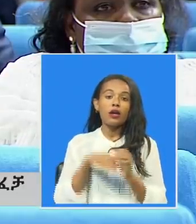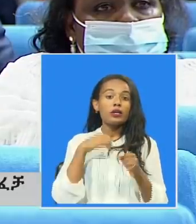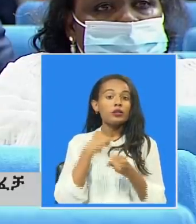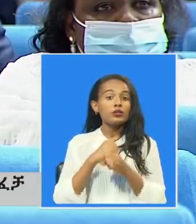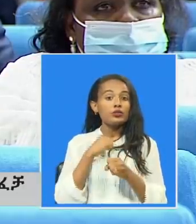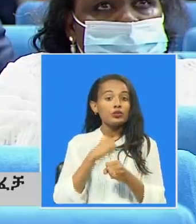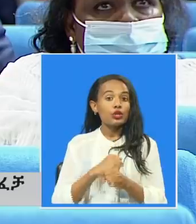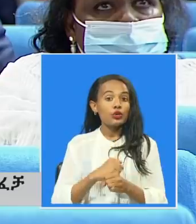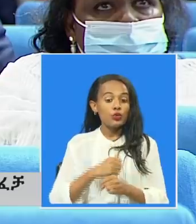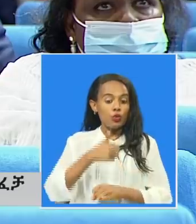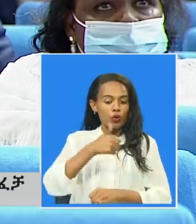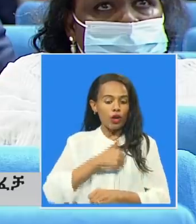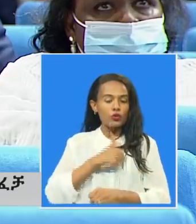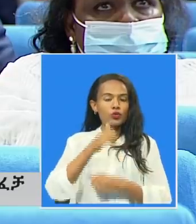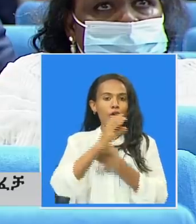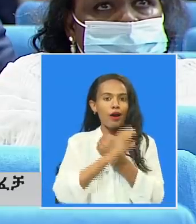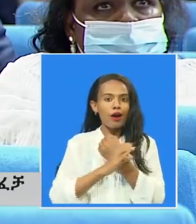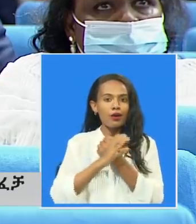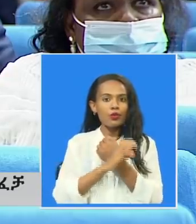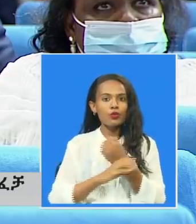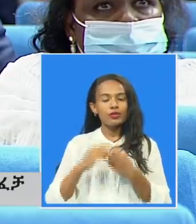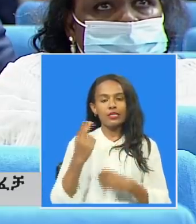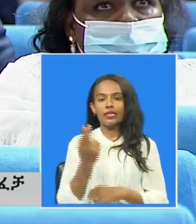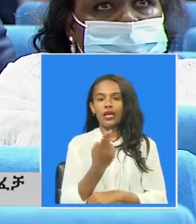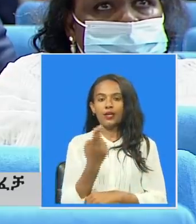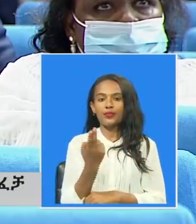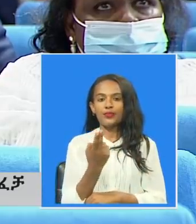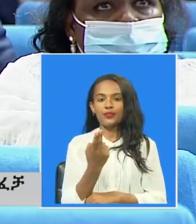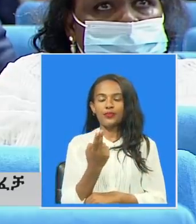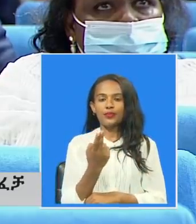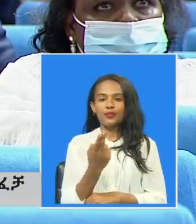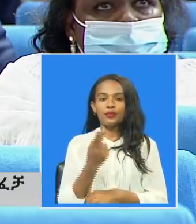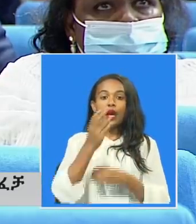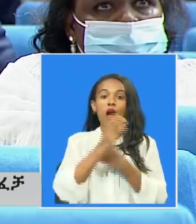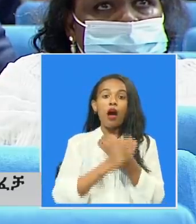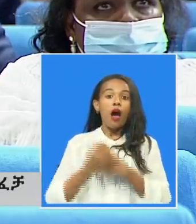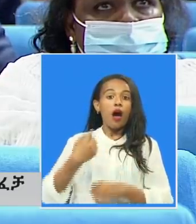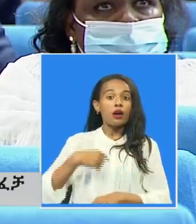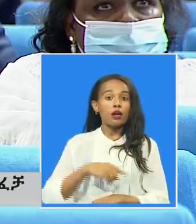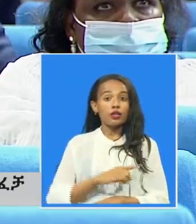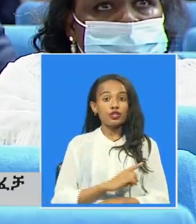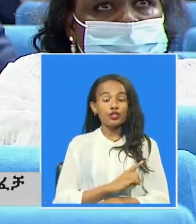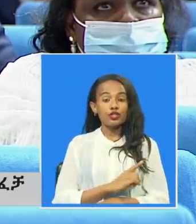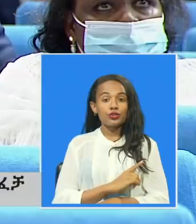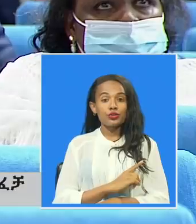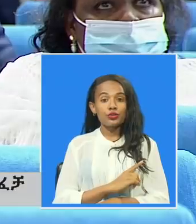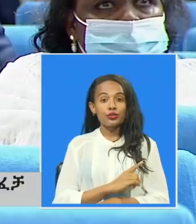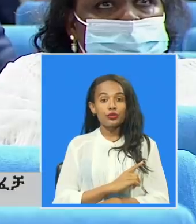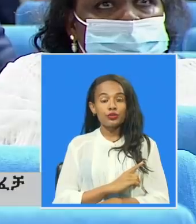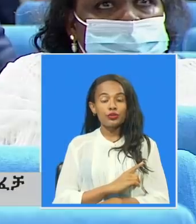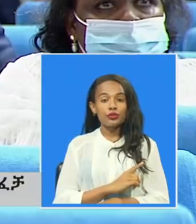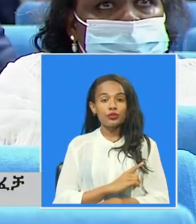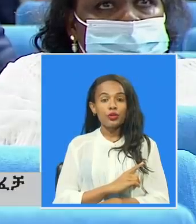ሰርቶ ራሱንም ሆነ ሀገሩን እንዲጠቅም ብሎም ሀገራችን ወደ